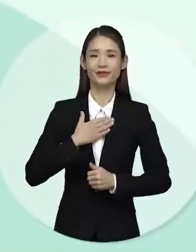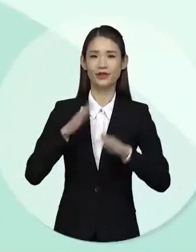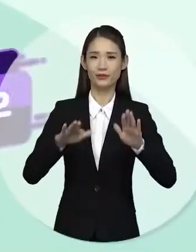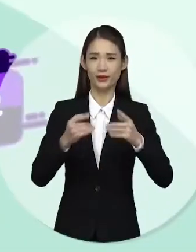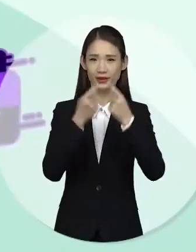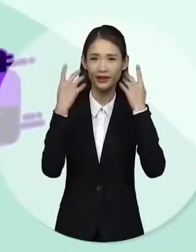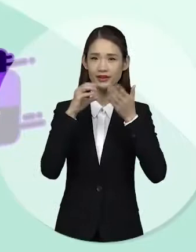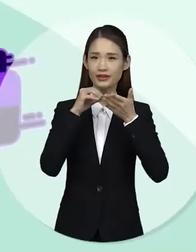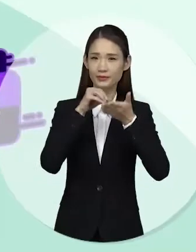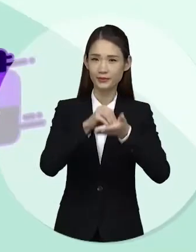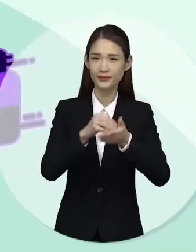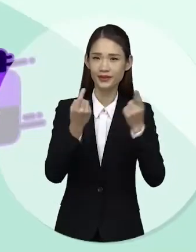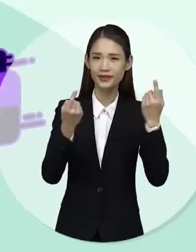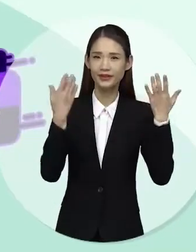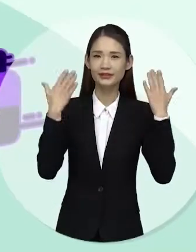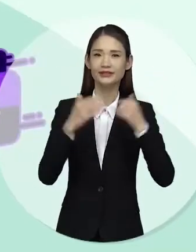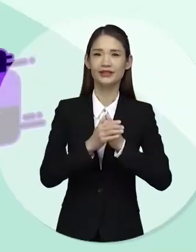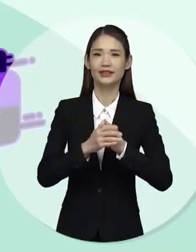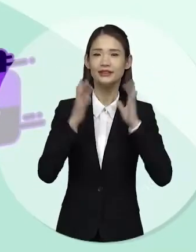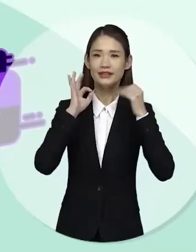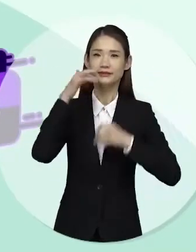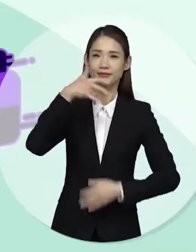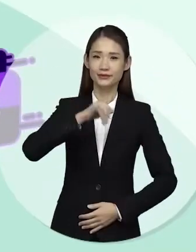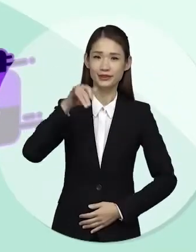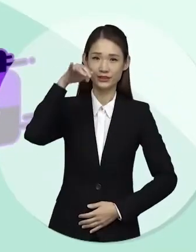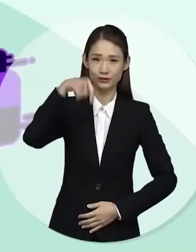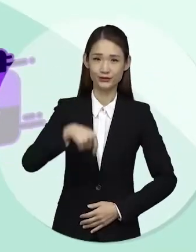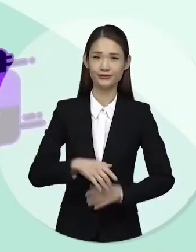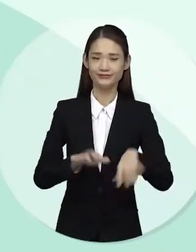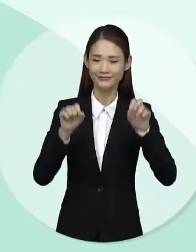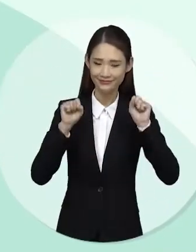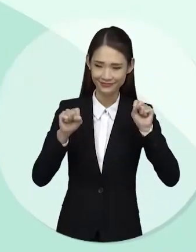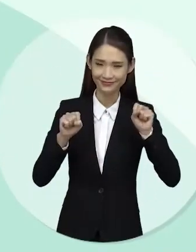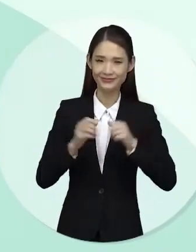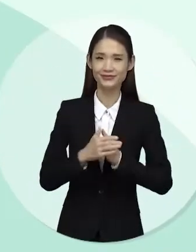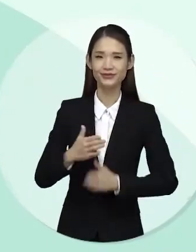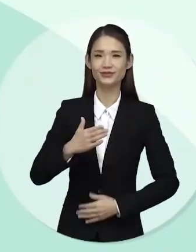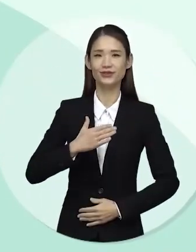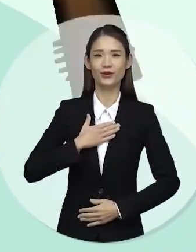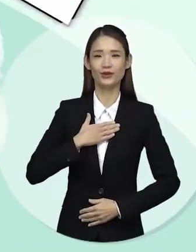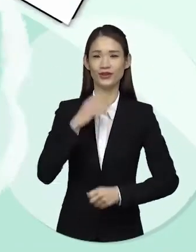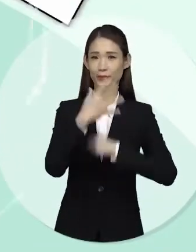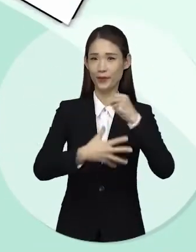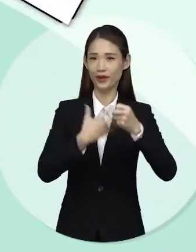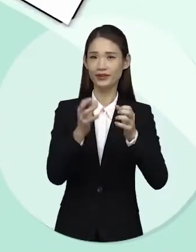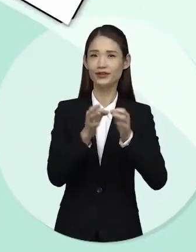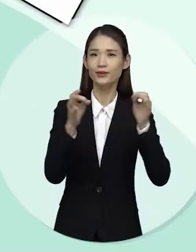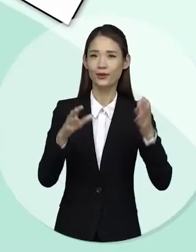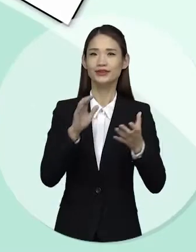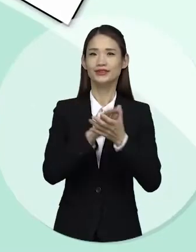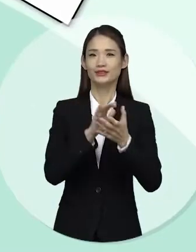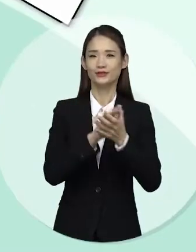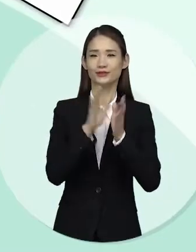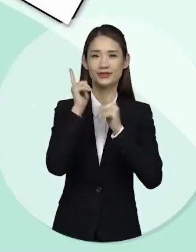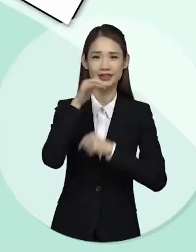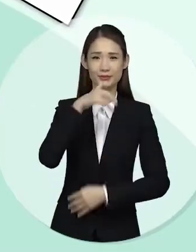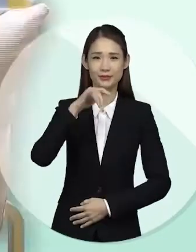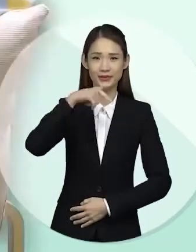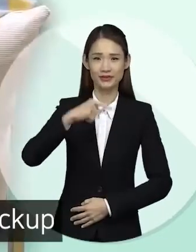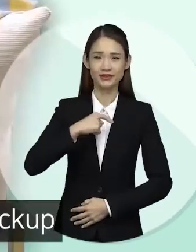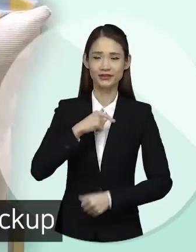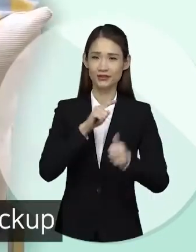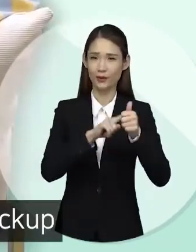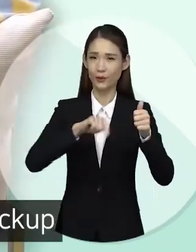안녕하세요. 저는 이번에 대학교에 입학한 대학생 새내기 김지우라고 합니다. 안녕하세요. 저는 지우의 8년차 친구 이민지라고